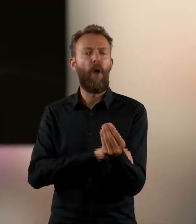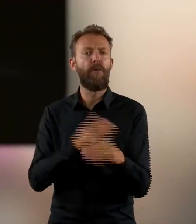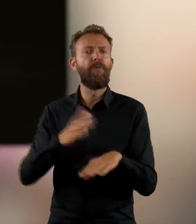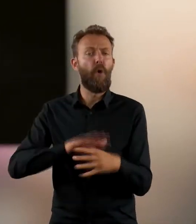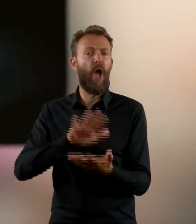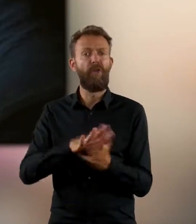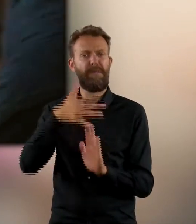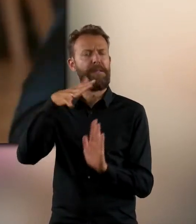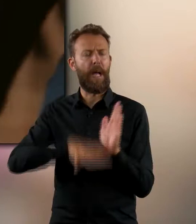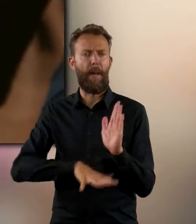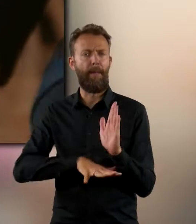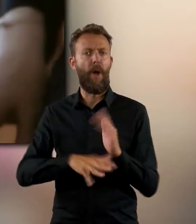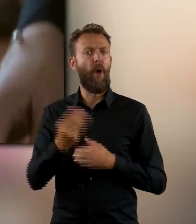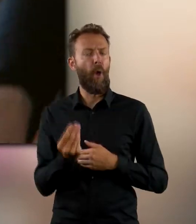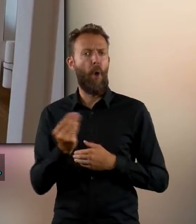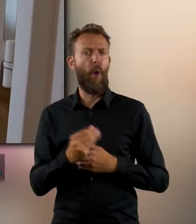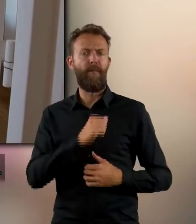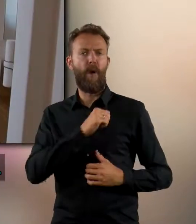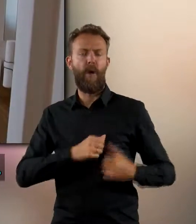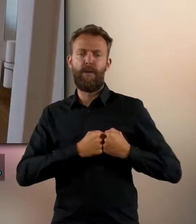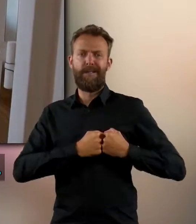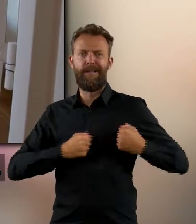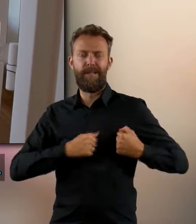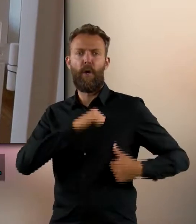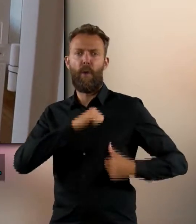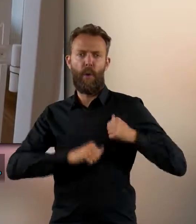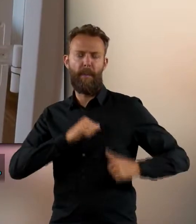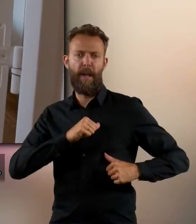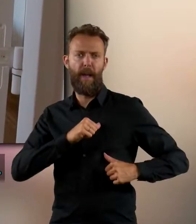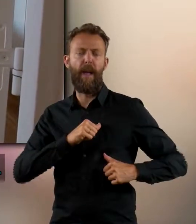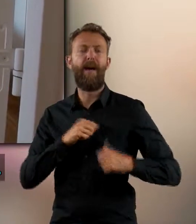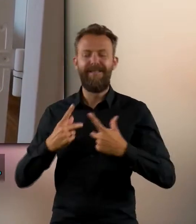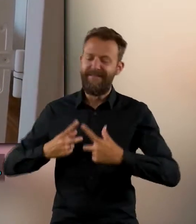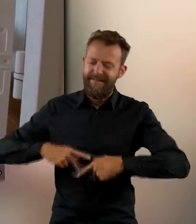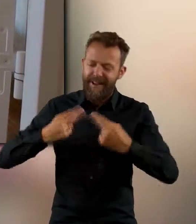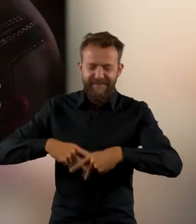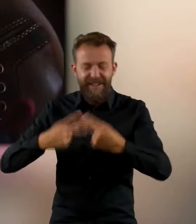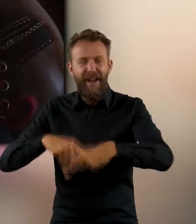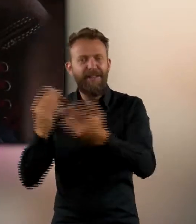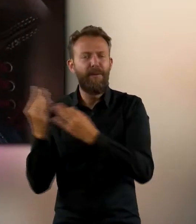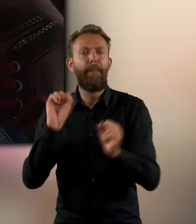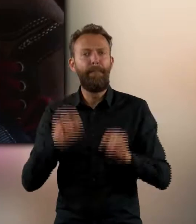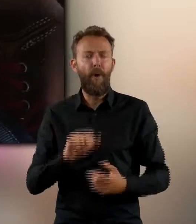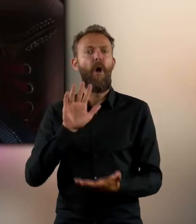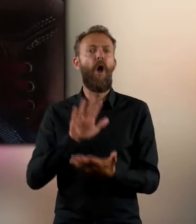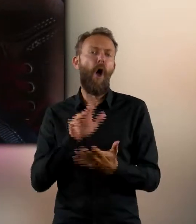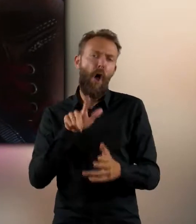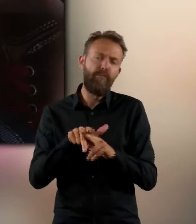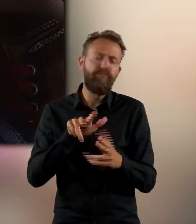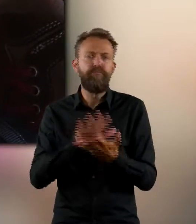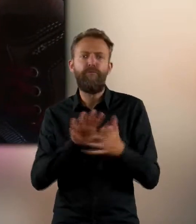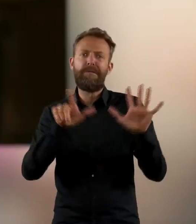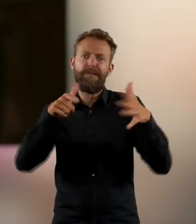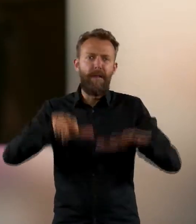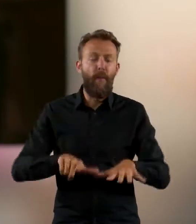Mais à 5 mois, le petit doit subir une opération à cœur ouvert. Les séances régulières ne pourront commencer qu'à 7 mois, une fois qu'il